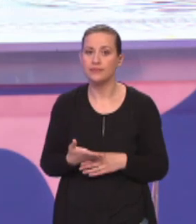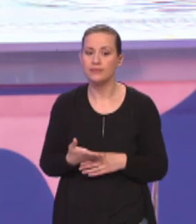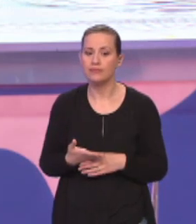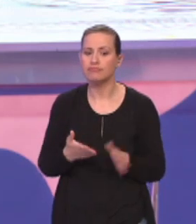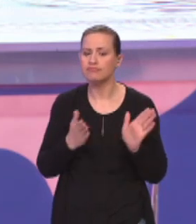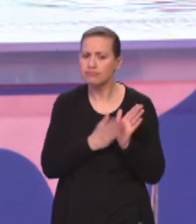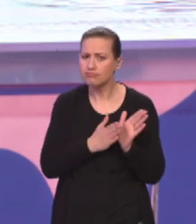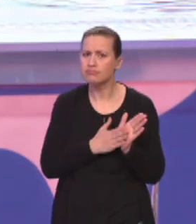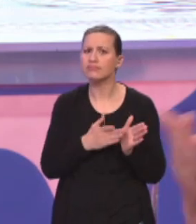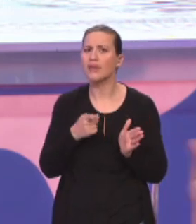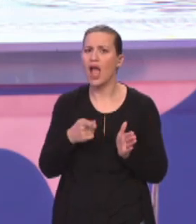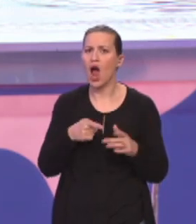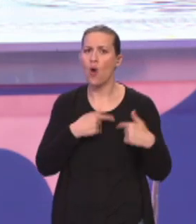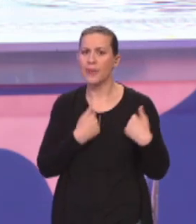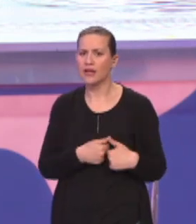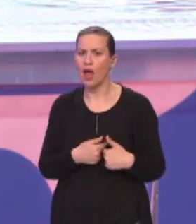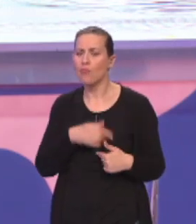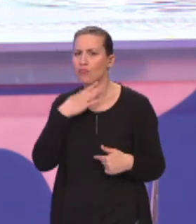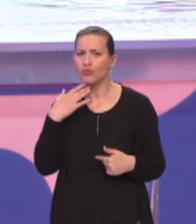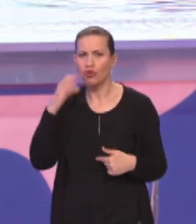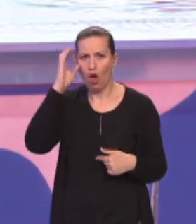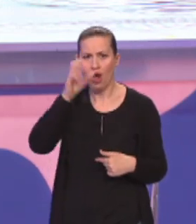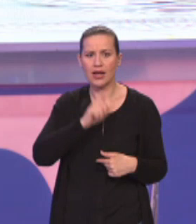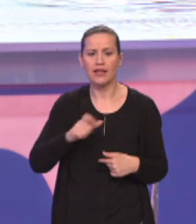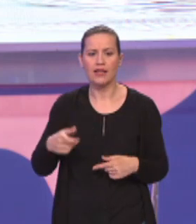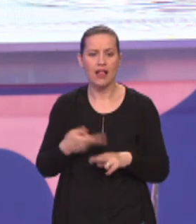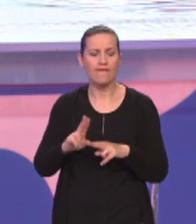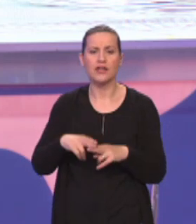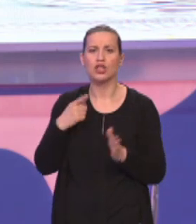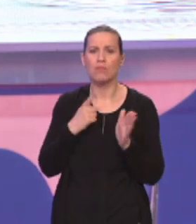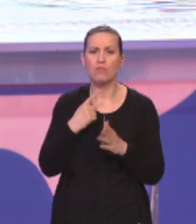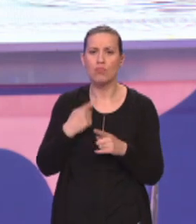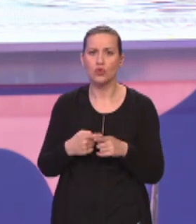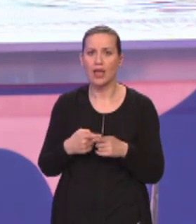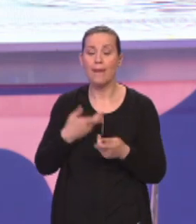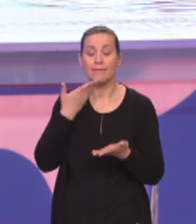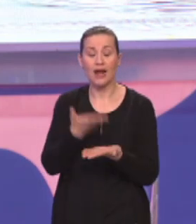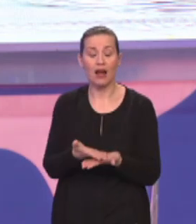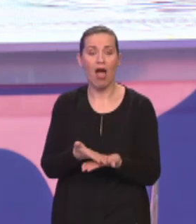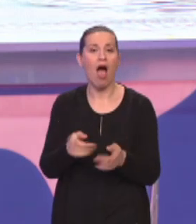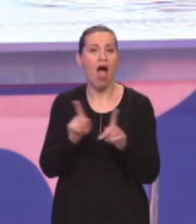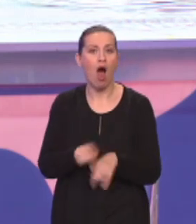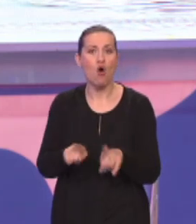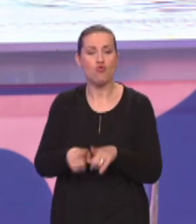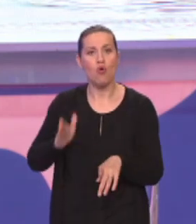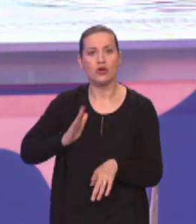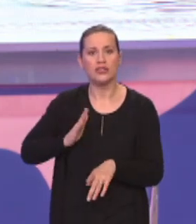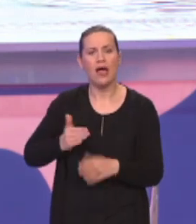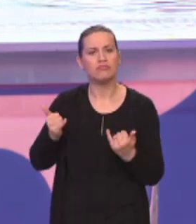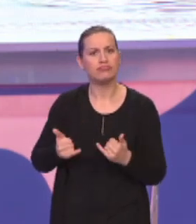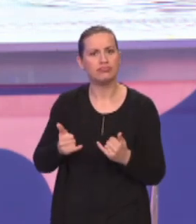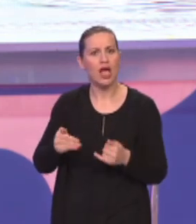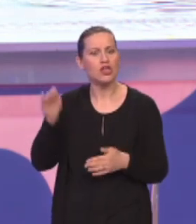osvjedočena humanitarka. Brojni su mi gledatelji vas već više puta predlagali kao gošću. I sad kad slušamo ovako